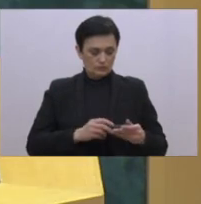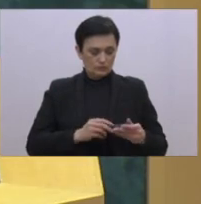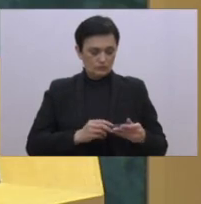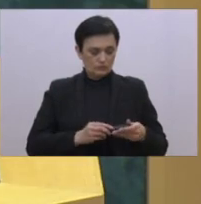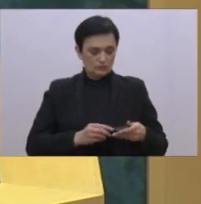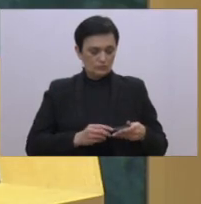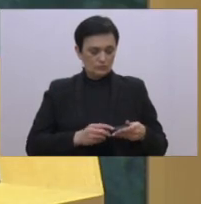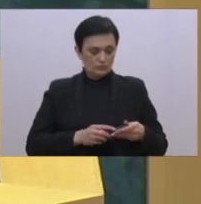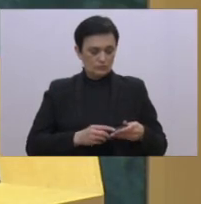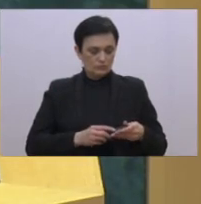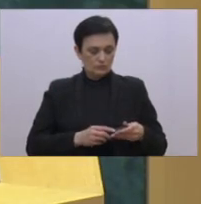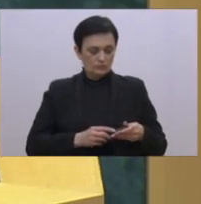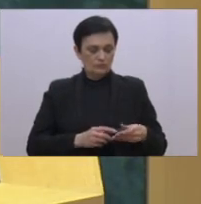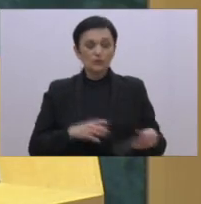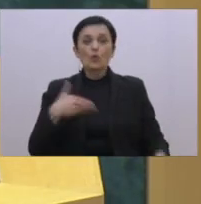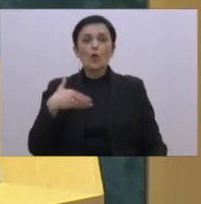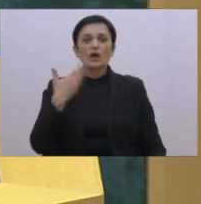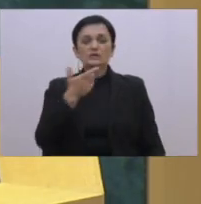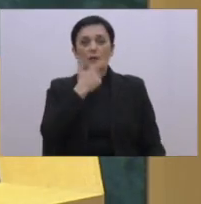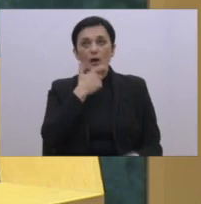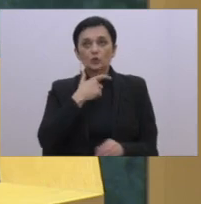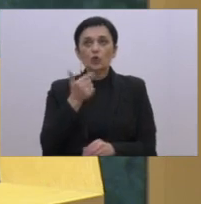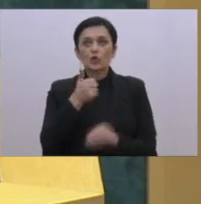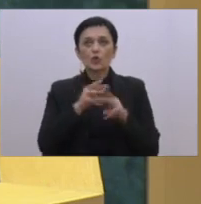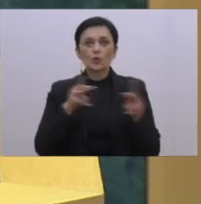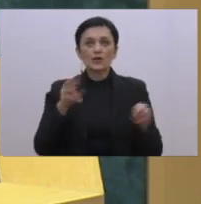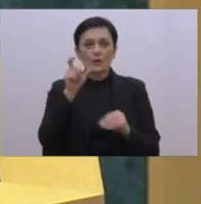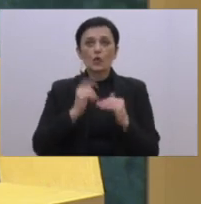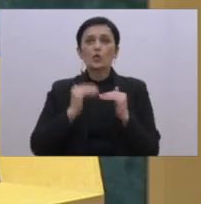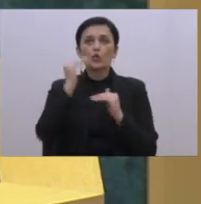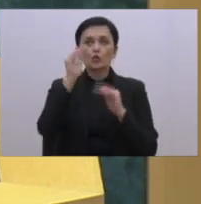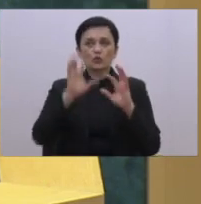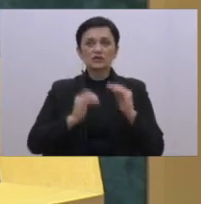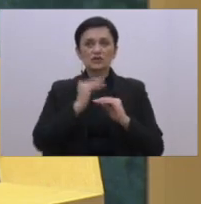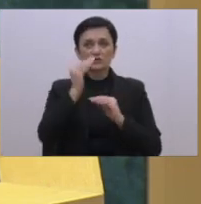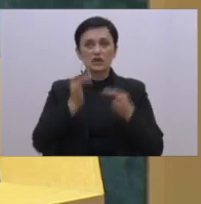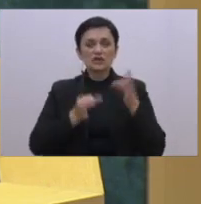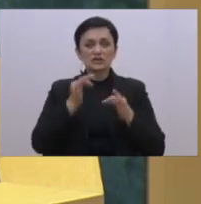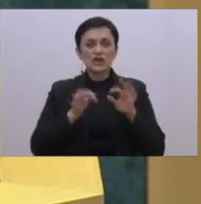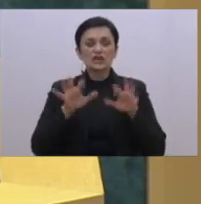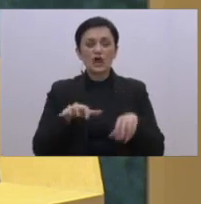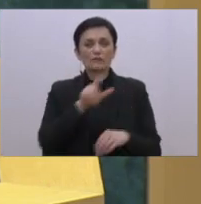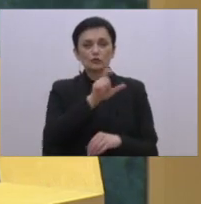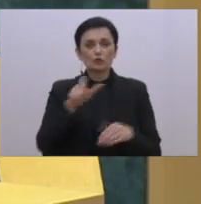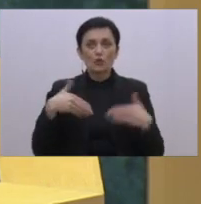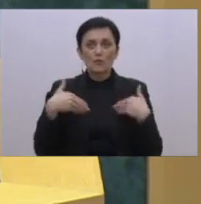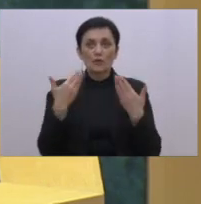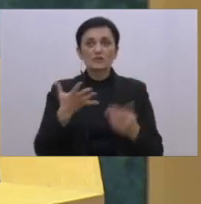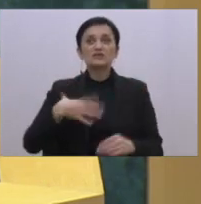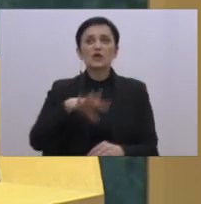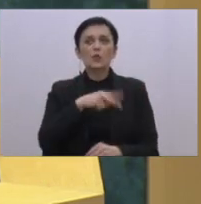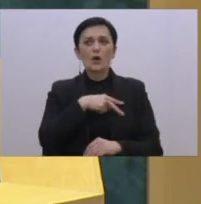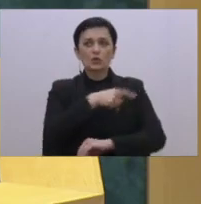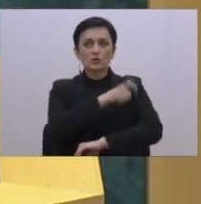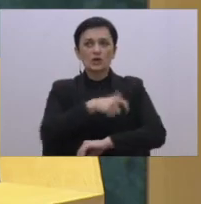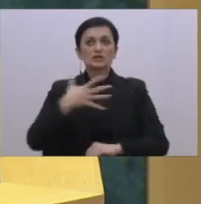მოგესალმები, ბატონ პრემიერ-მინისტრს, უზენაესი და საკონსტიტუციო სასამართლოების თავმჯდომარეებს, საქართველოს პარლამენტის